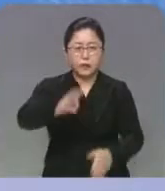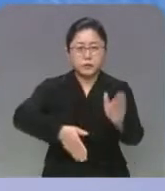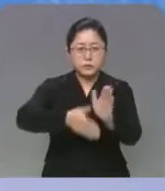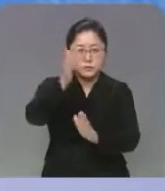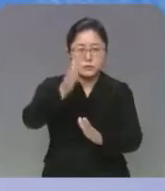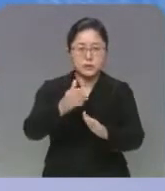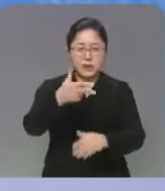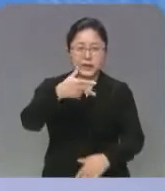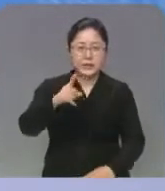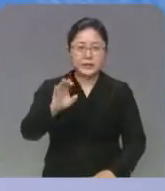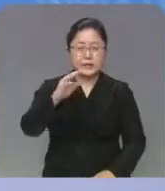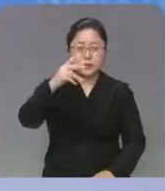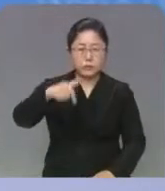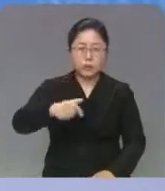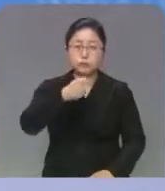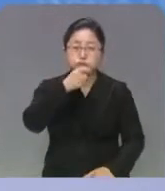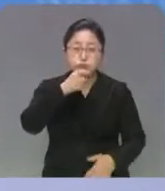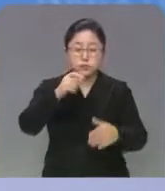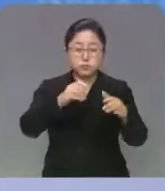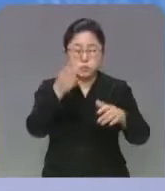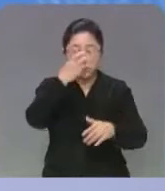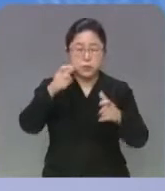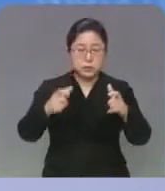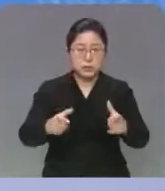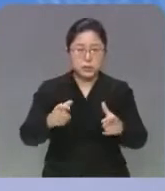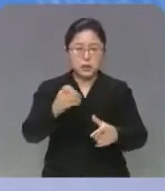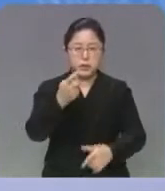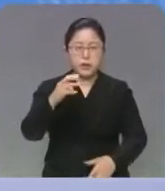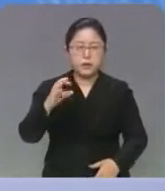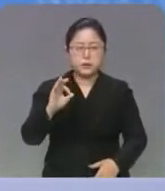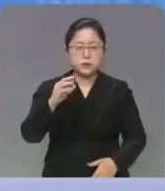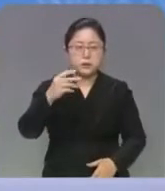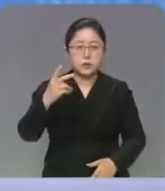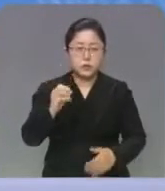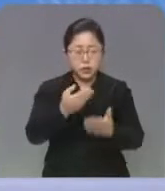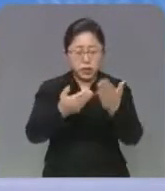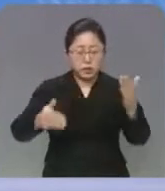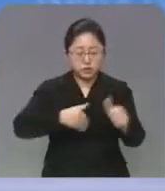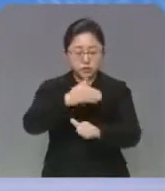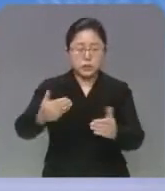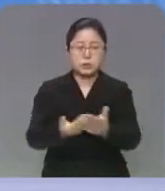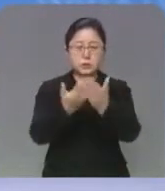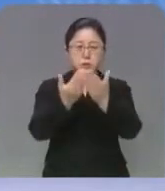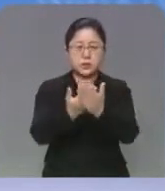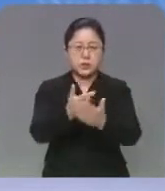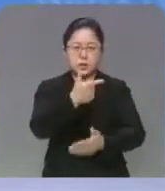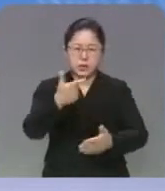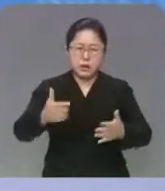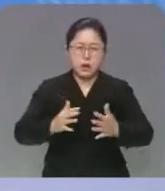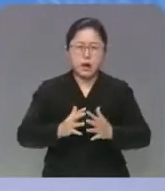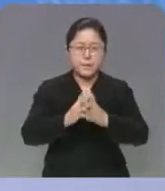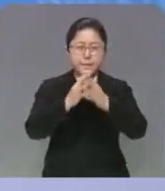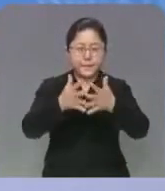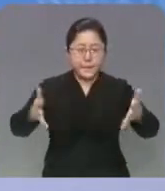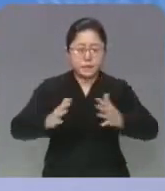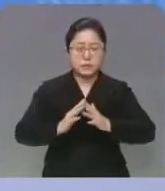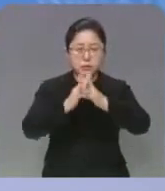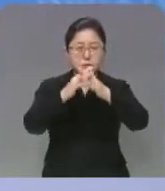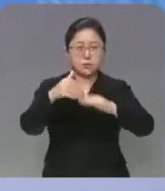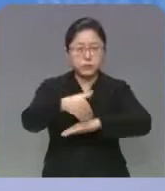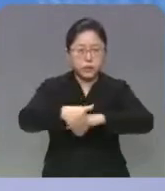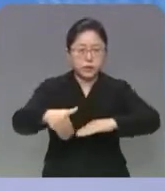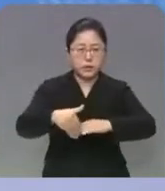광주시가 장녹습지가 있는 황룡강 인근 준공업 지역을 개발하기로 했습니다. 대규모 아파트 단지가 들어설